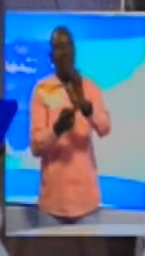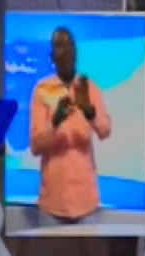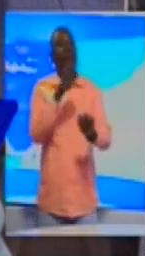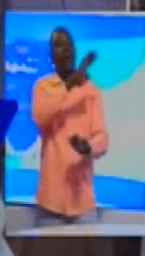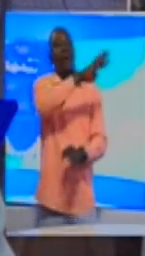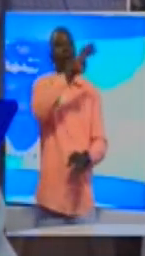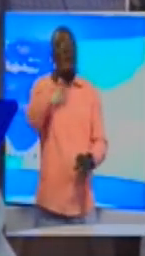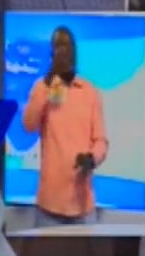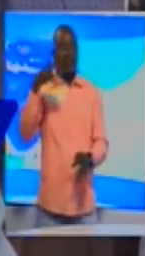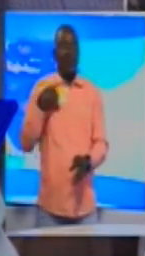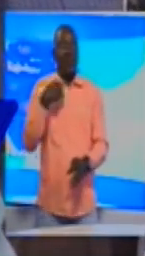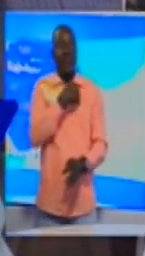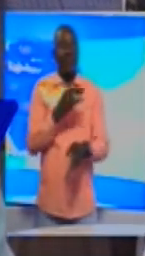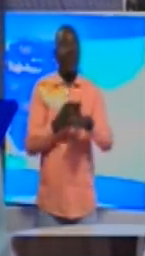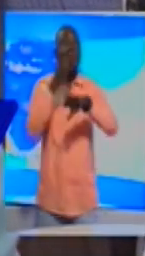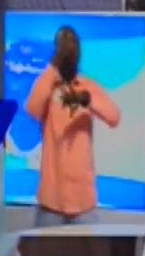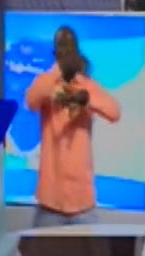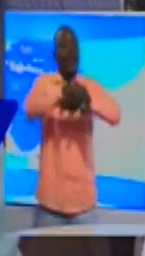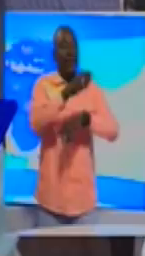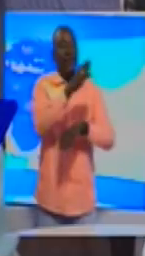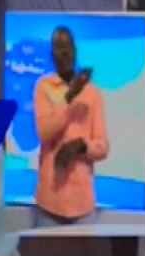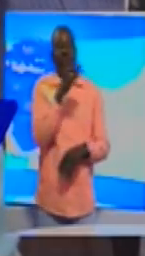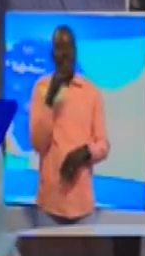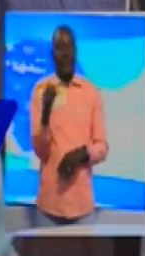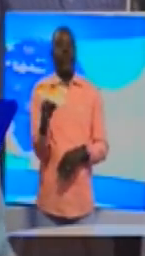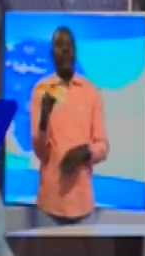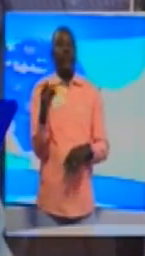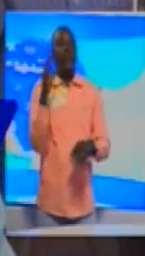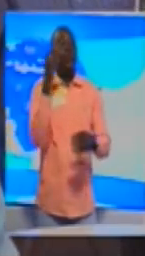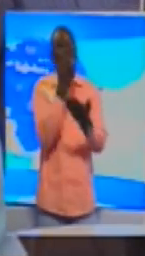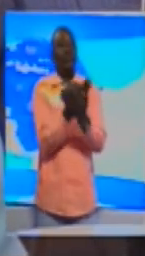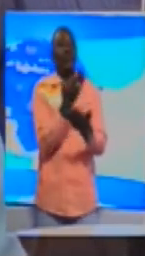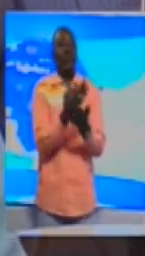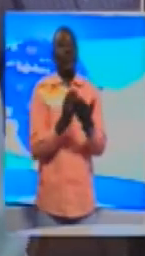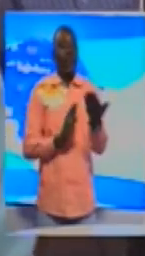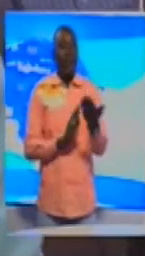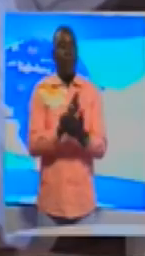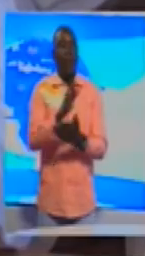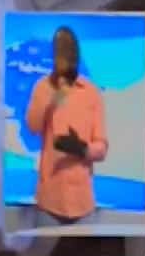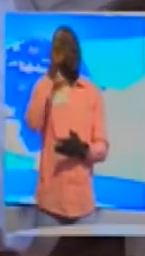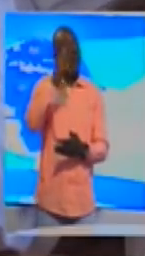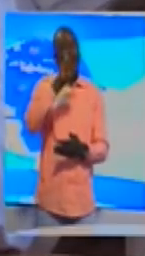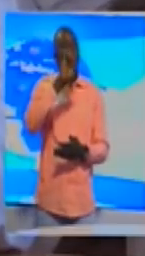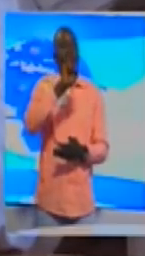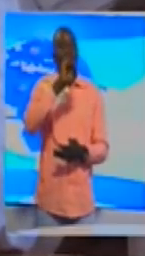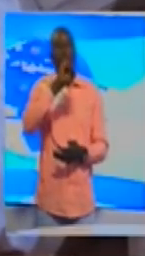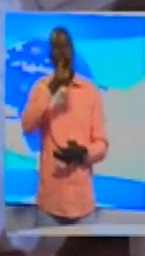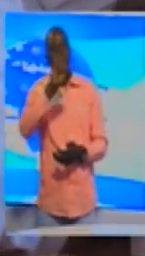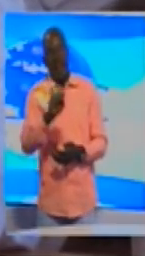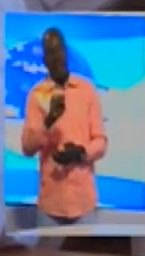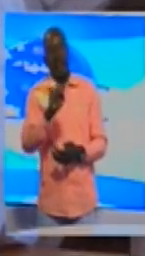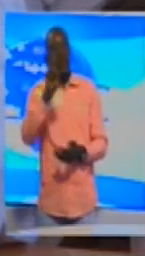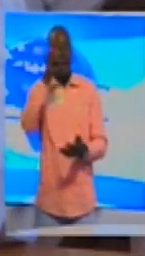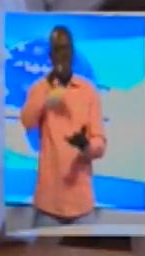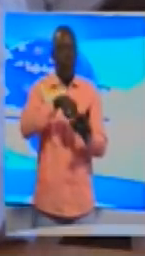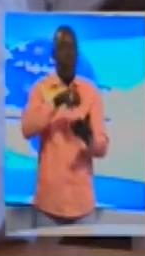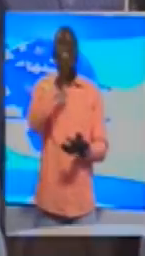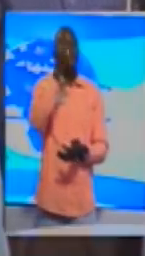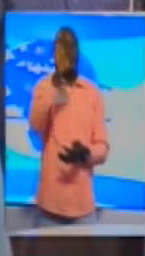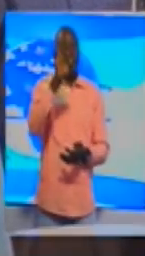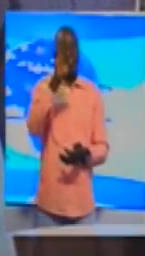membres à travers le Burkina Faso ont été financés par les IMF. En 2019,